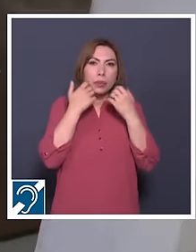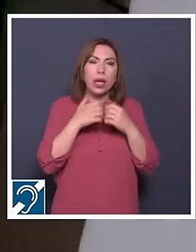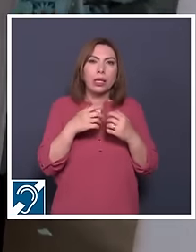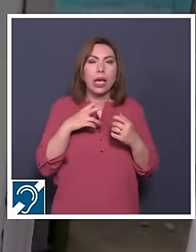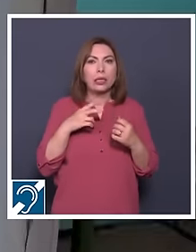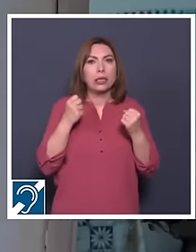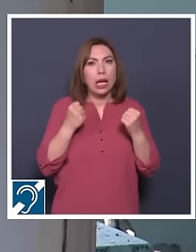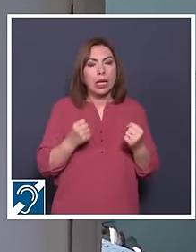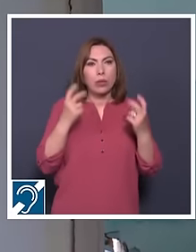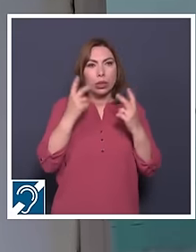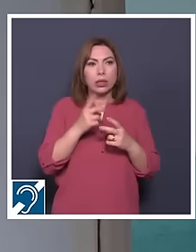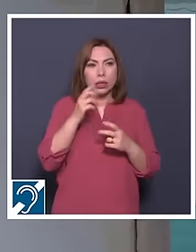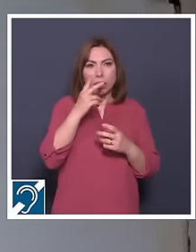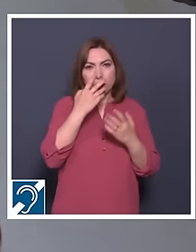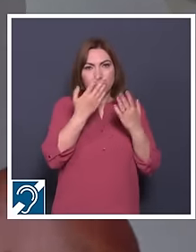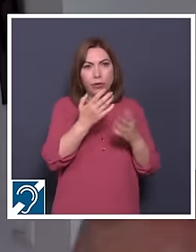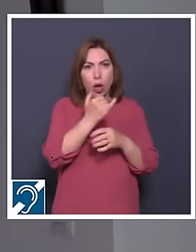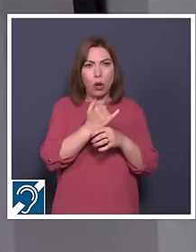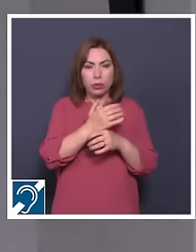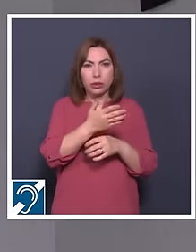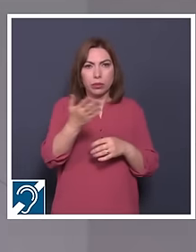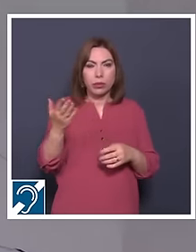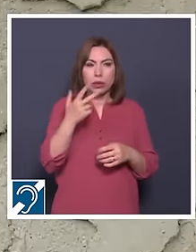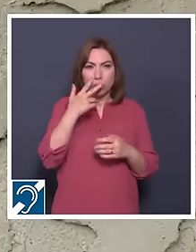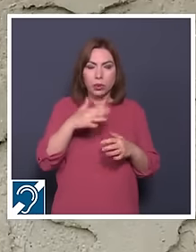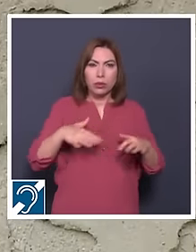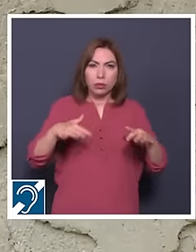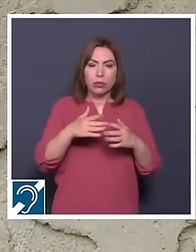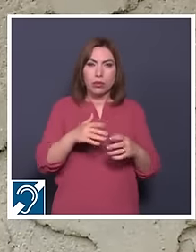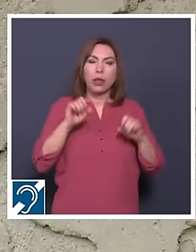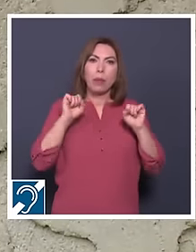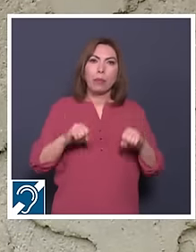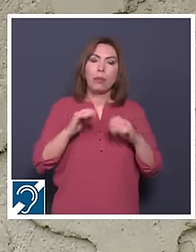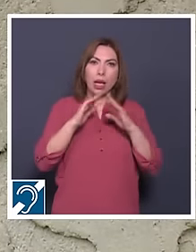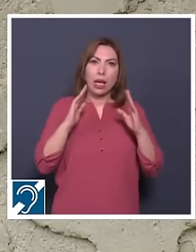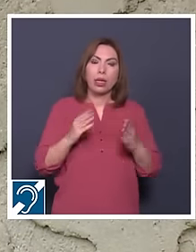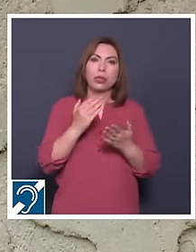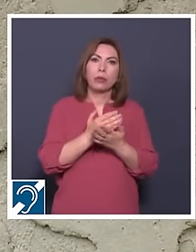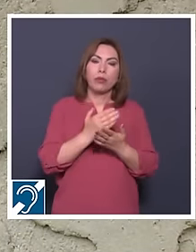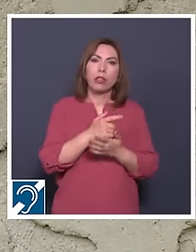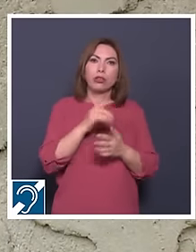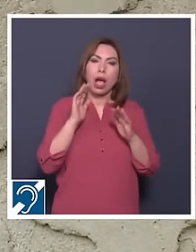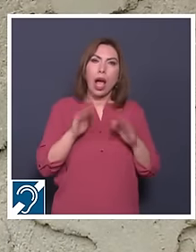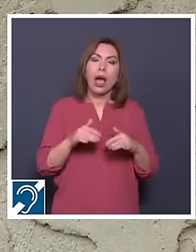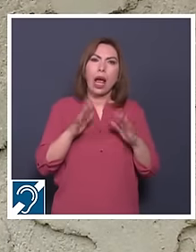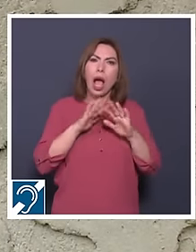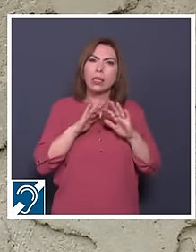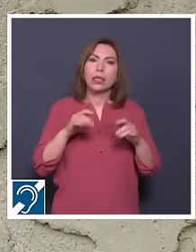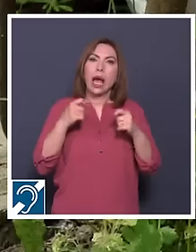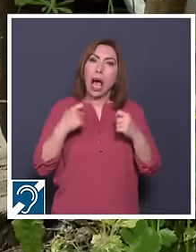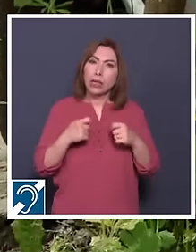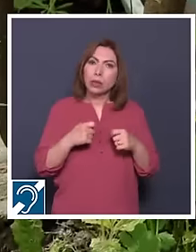dar realitatea se vede. Observați și dumneavoastră, uitați și pe aici. Proprietara casei povestește că are atât